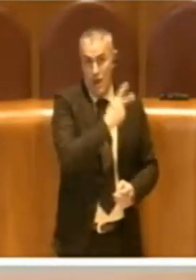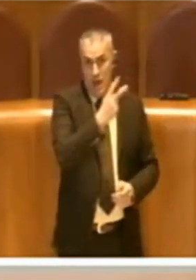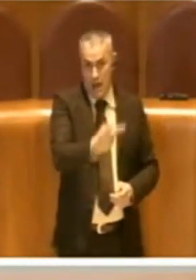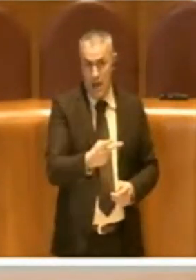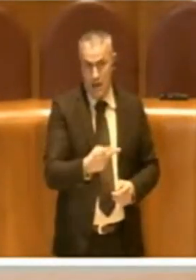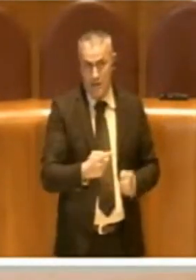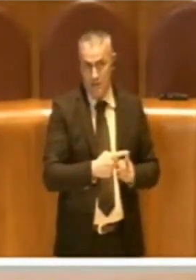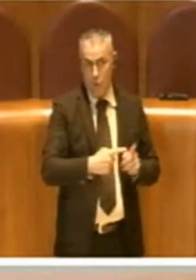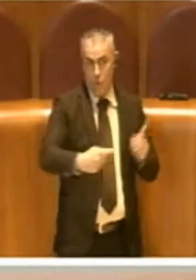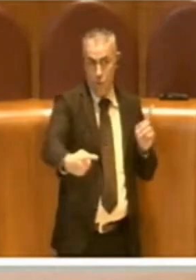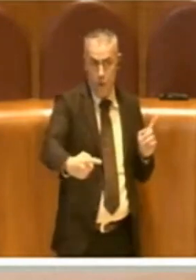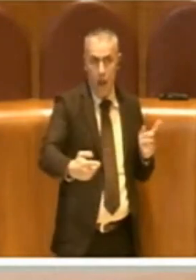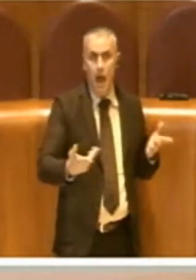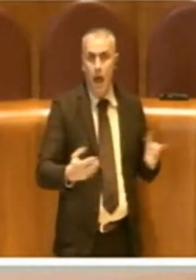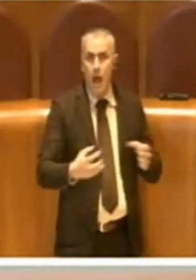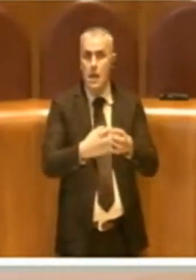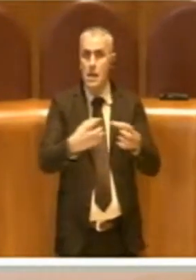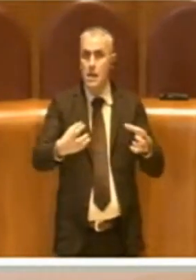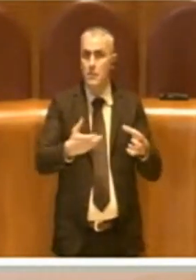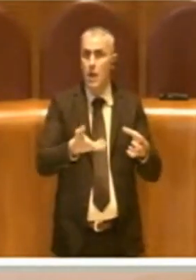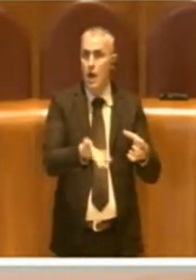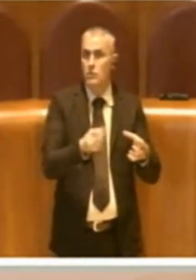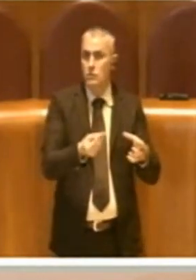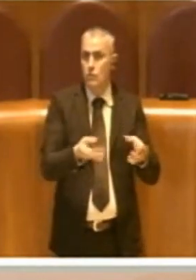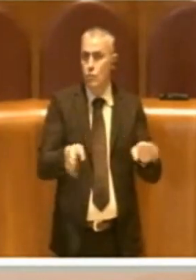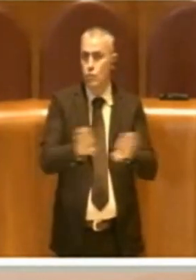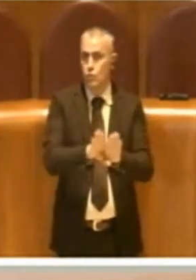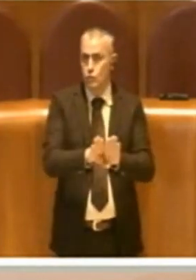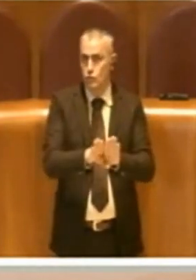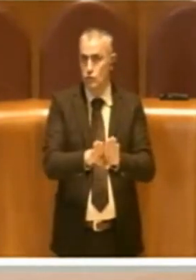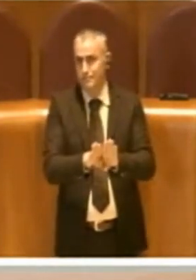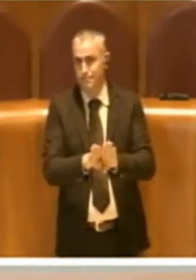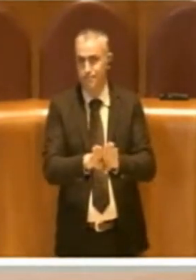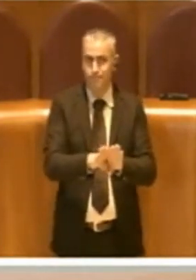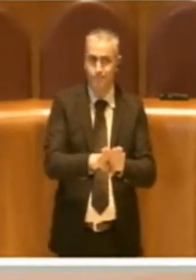lungo durante il quale l'impianto si troverebbe ad essere chiuso.